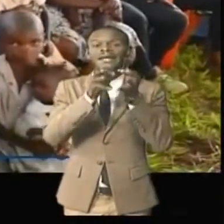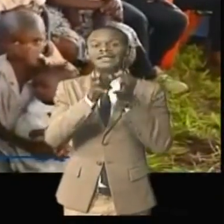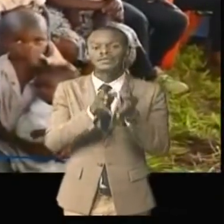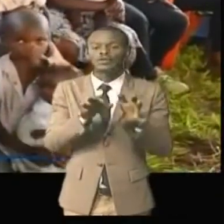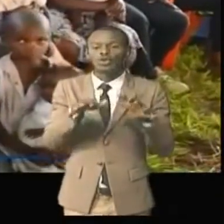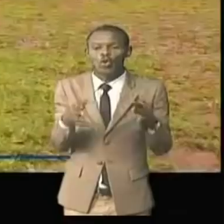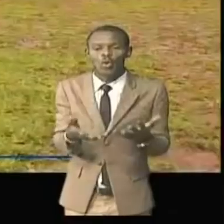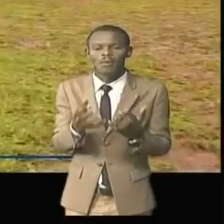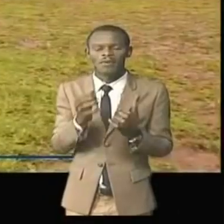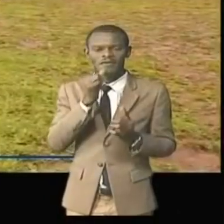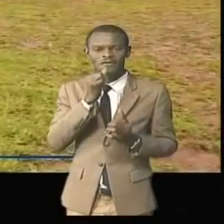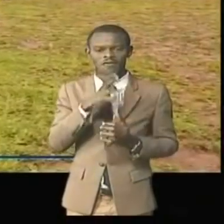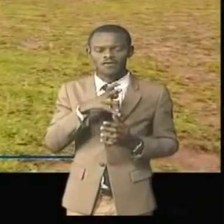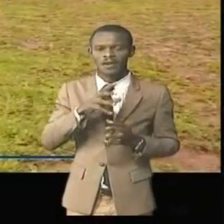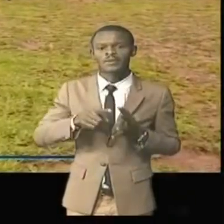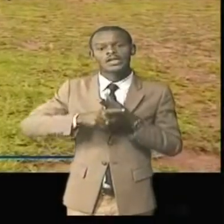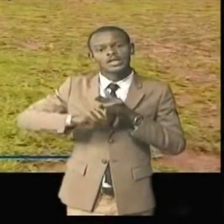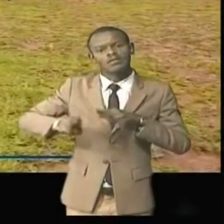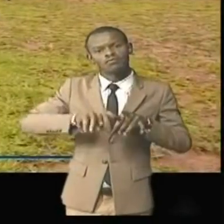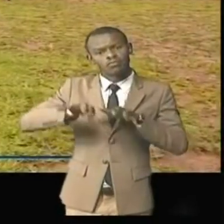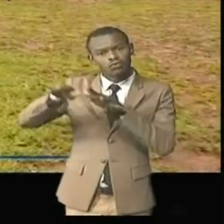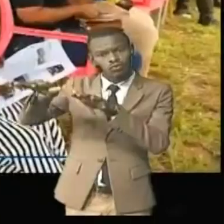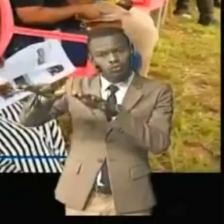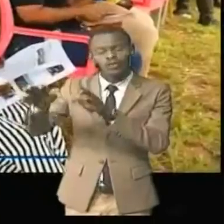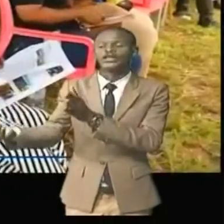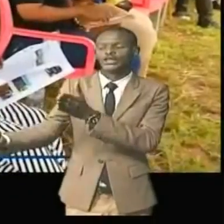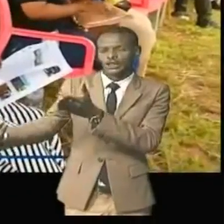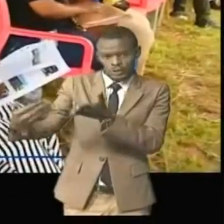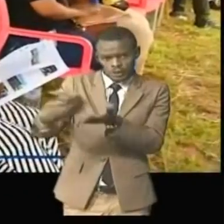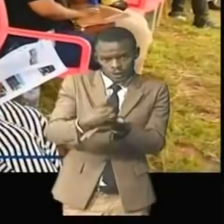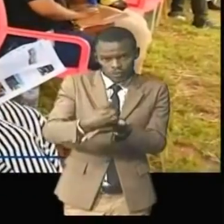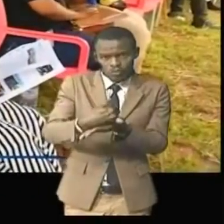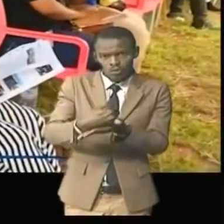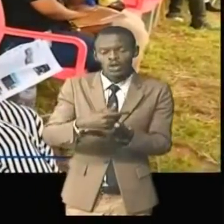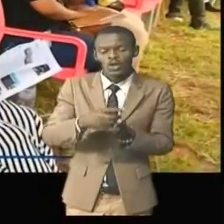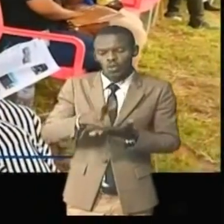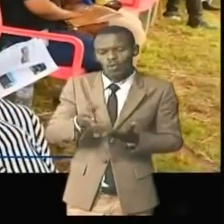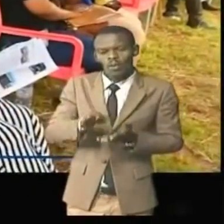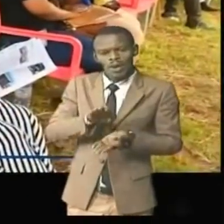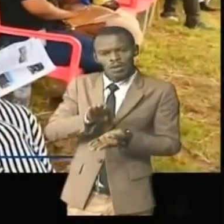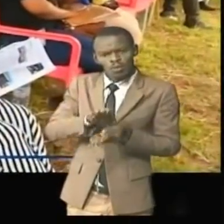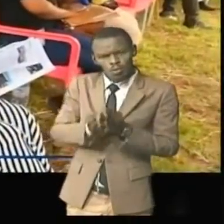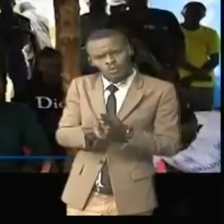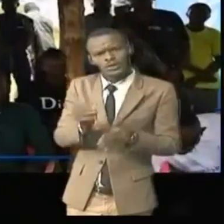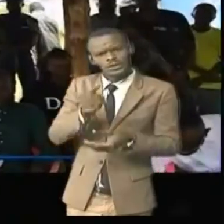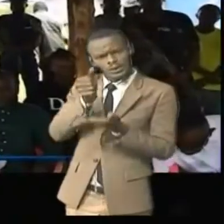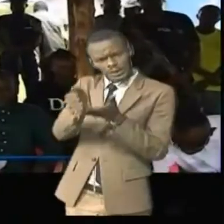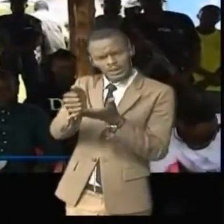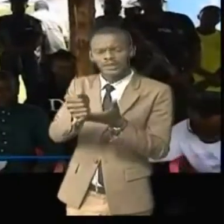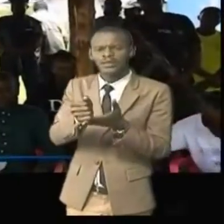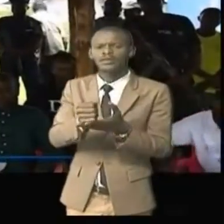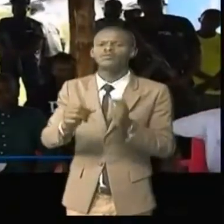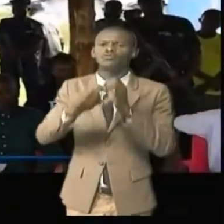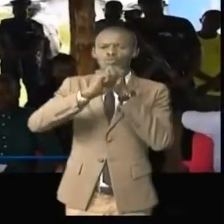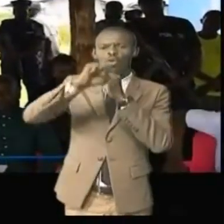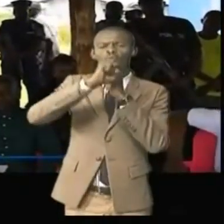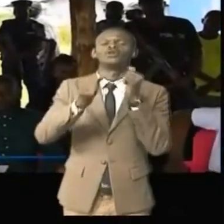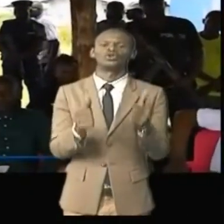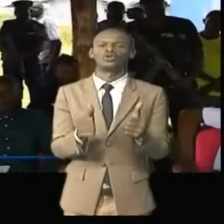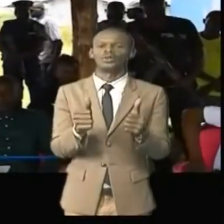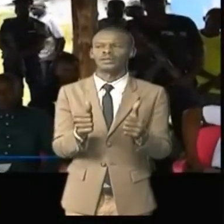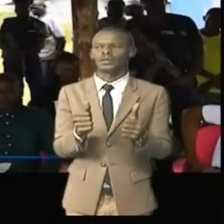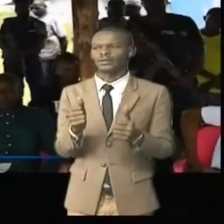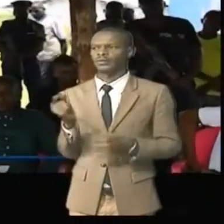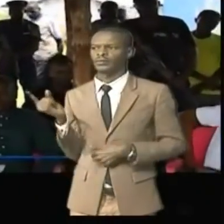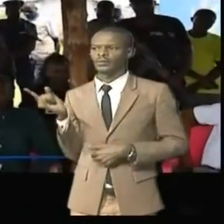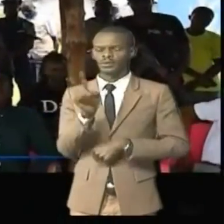l'une des raisons du choix du site de Chamsanda pour la tenue de ses assises. Chamsanda, le choix